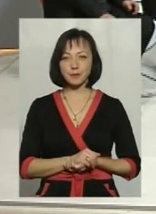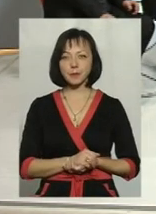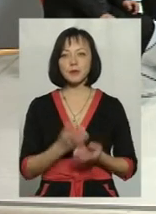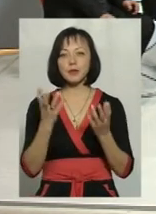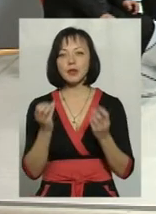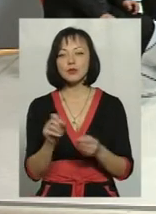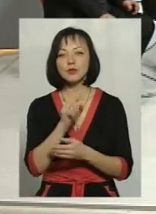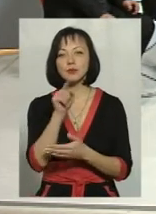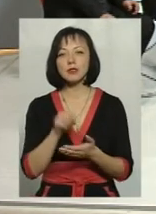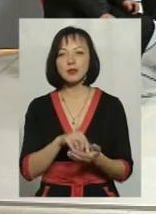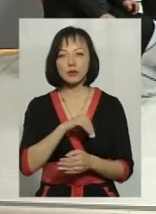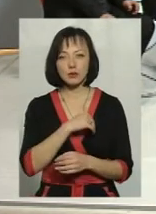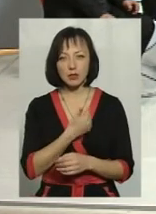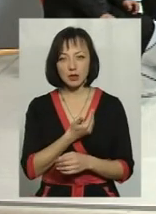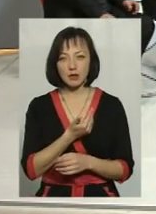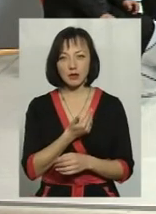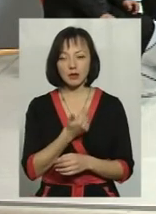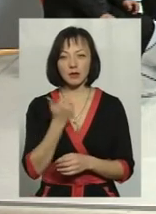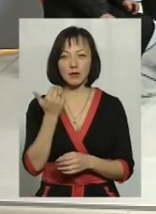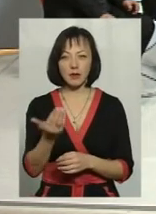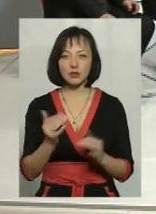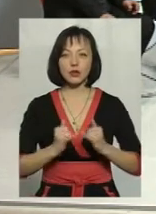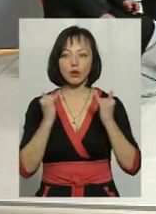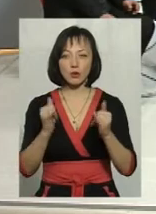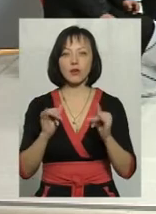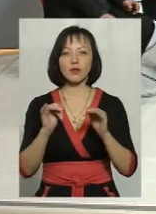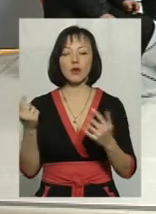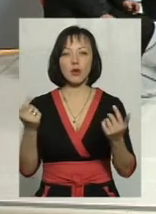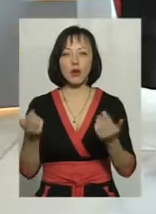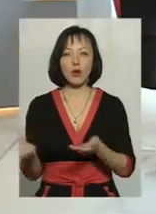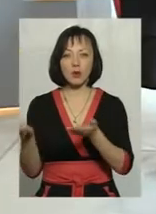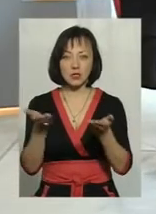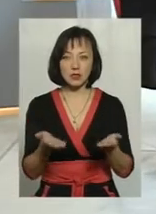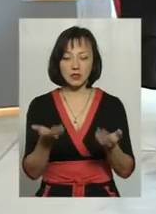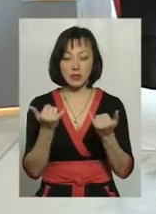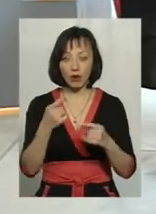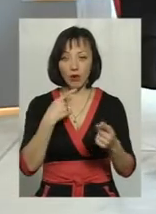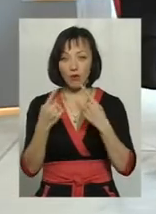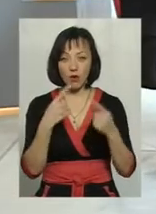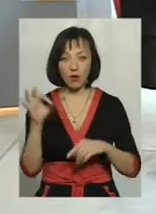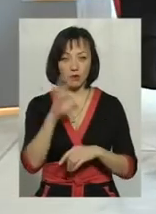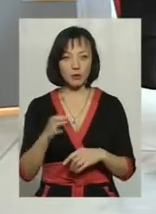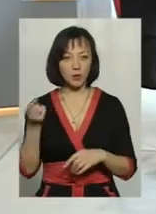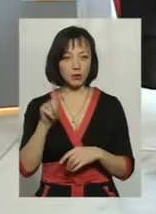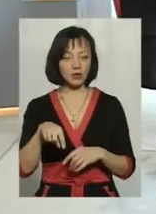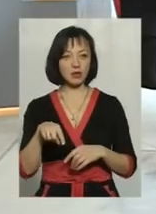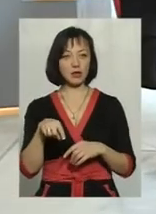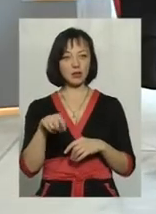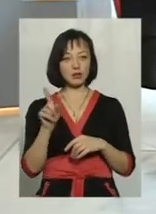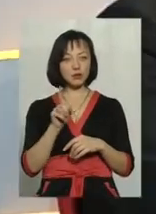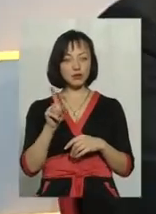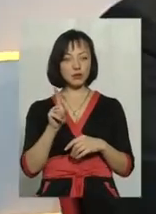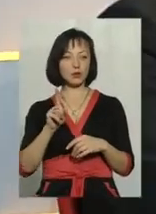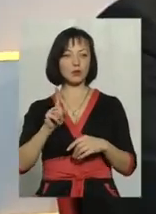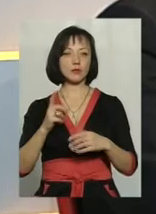хотіла запитати вас, шановні гості, ми тільки що говорили про те, що у